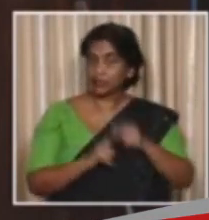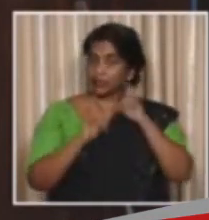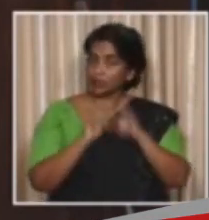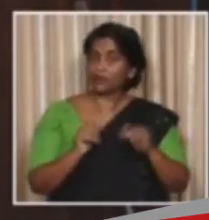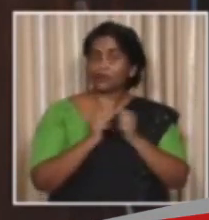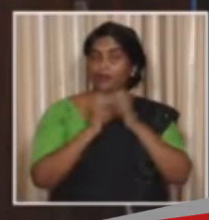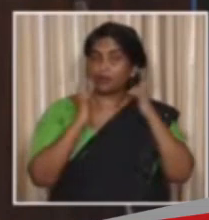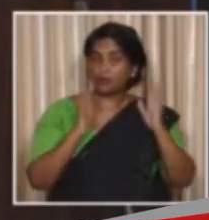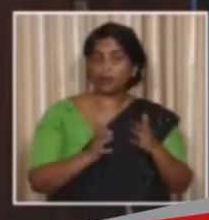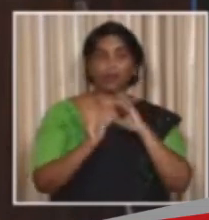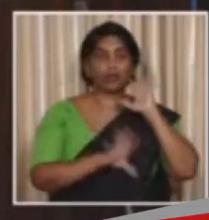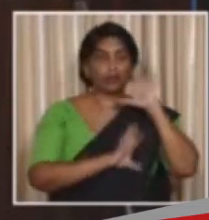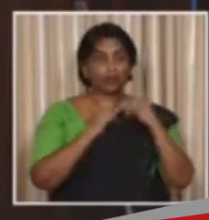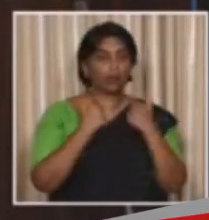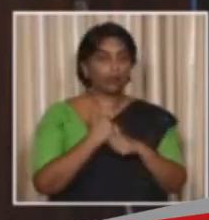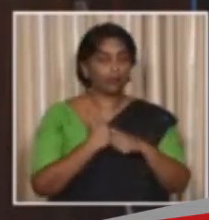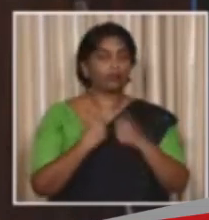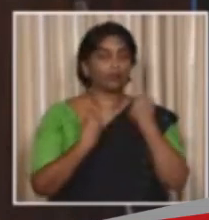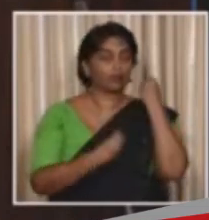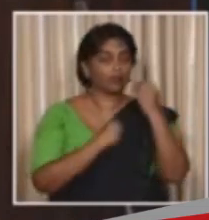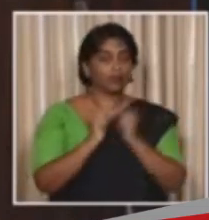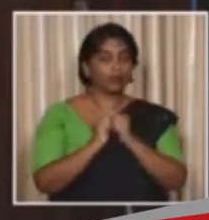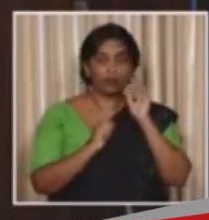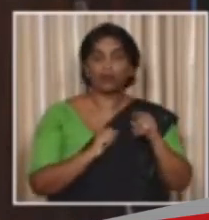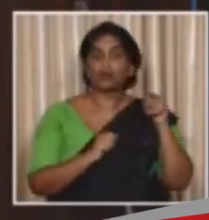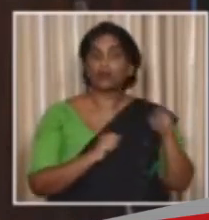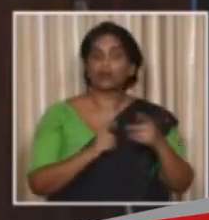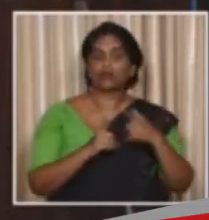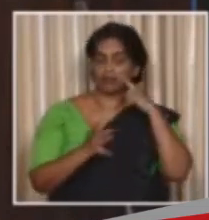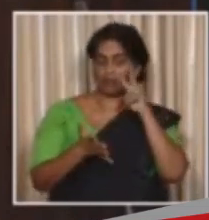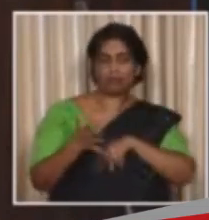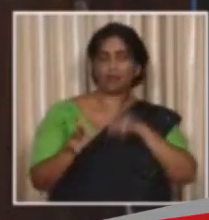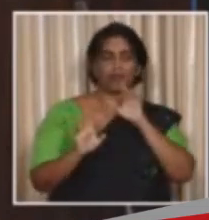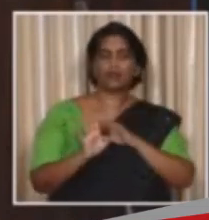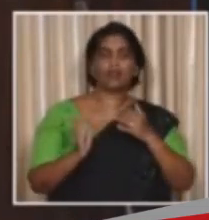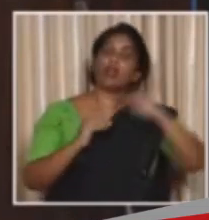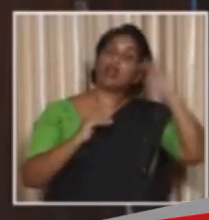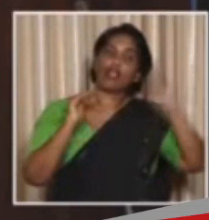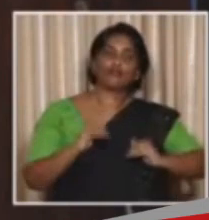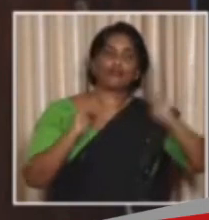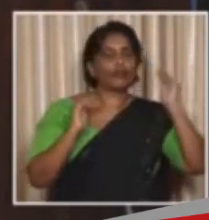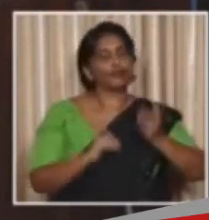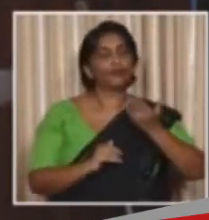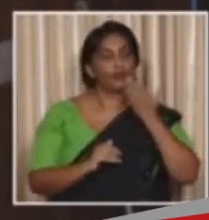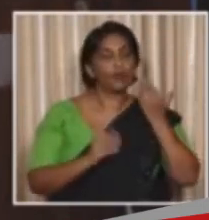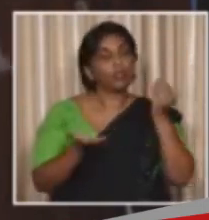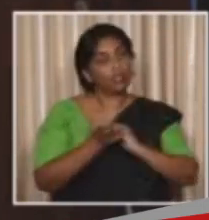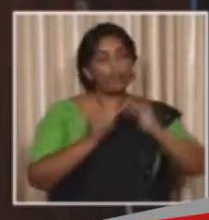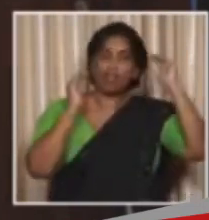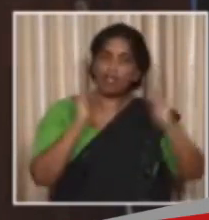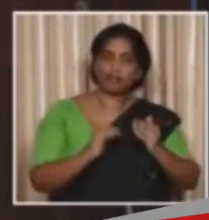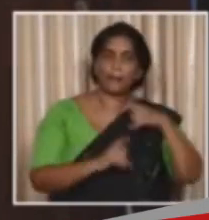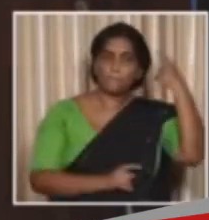ඉන්න ඉංජිනේරුවෝ මෙච්චර ගාණක් ගන්නේ කරලා මේවා අදලා සැපෙවුම් අදලා දුන්නම එතුමා ඒවා බලන්නේ නැතුව කියනවා අඩු කරන්න